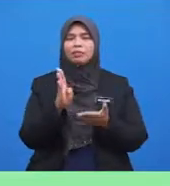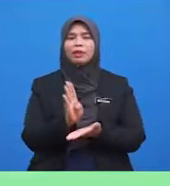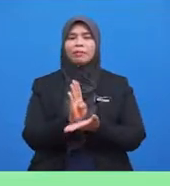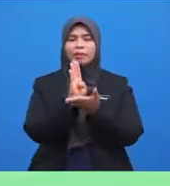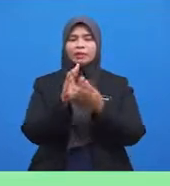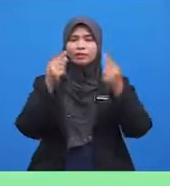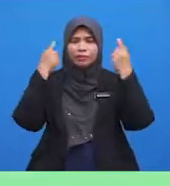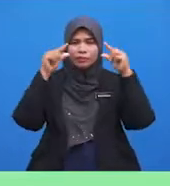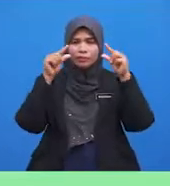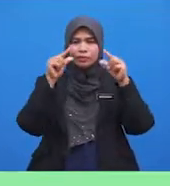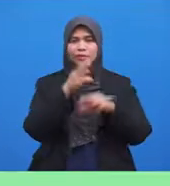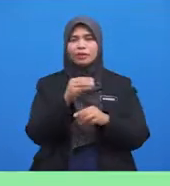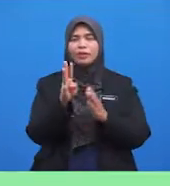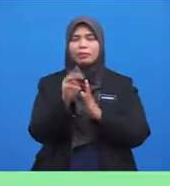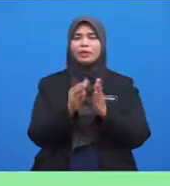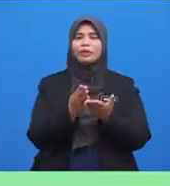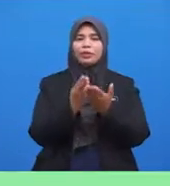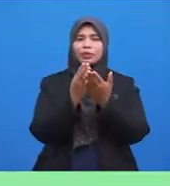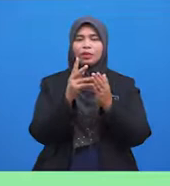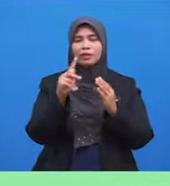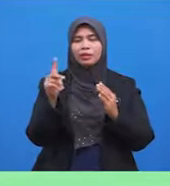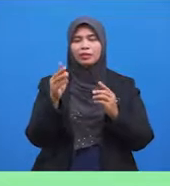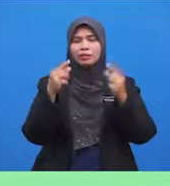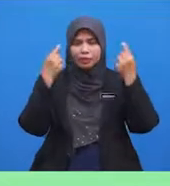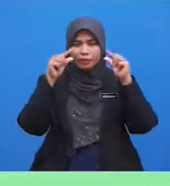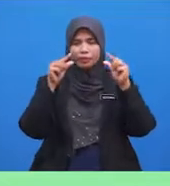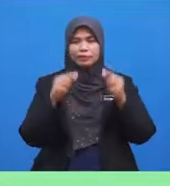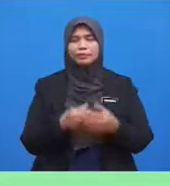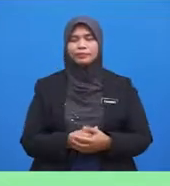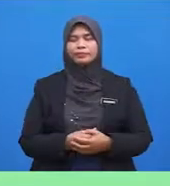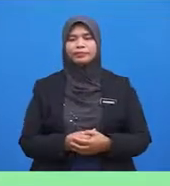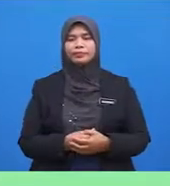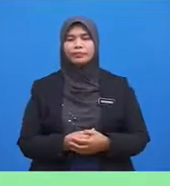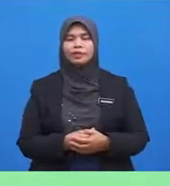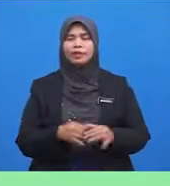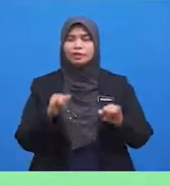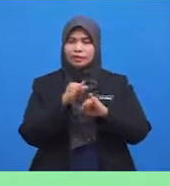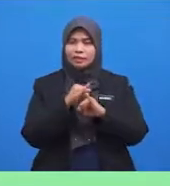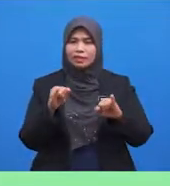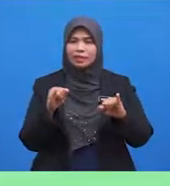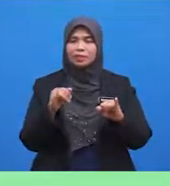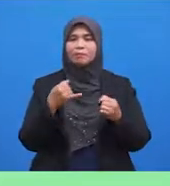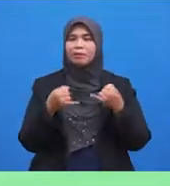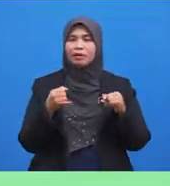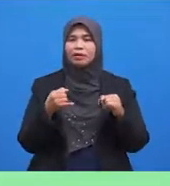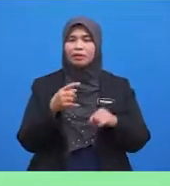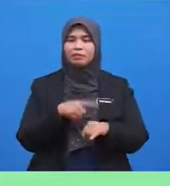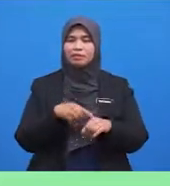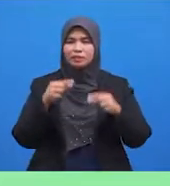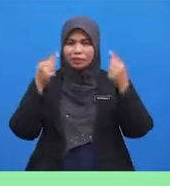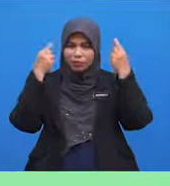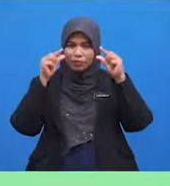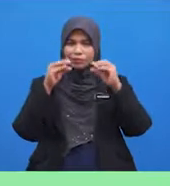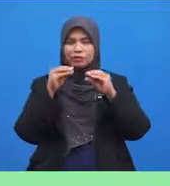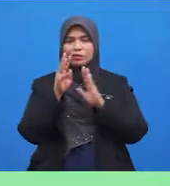membantu guru dan mendoakan guru. Ha, jangan bermain semasa guru mengajar